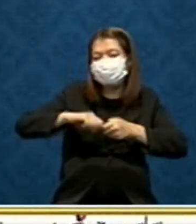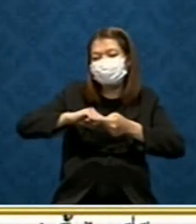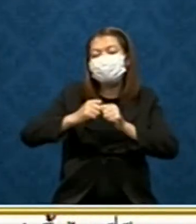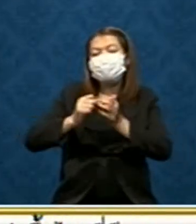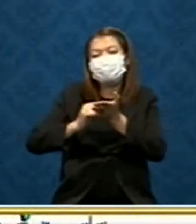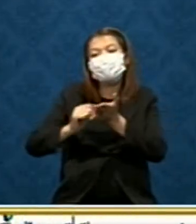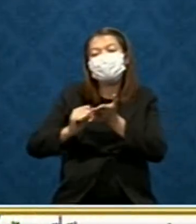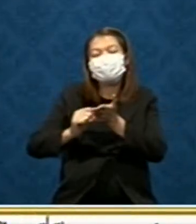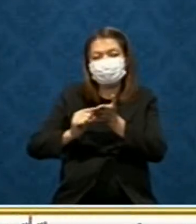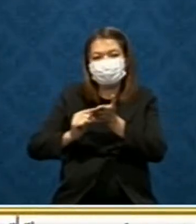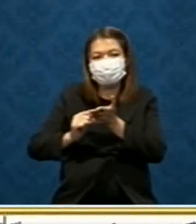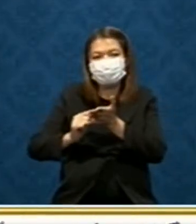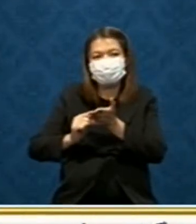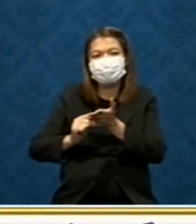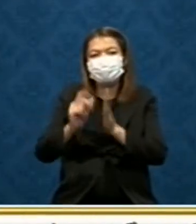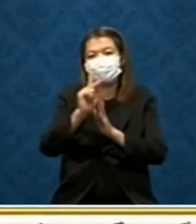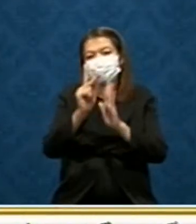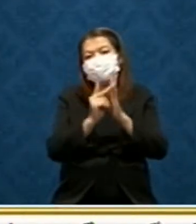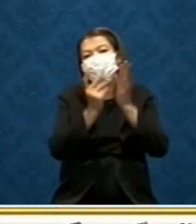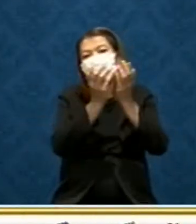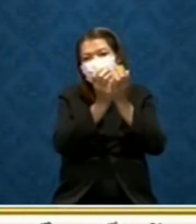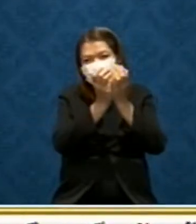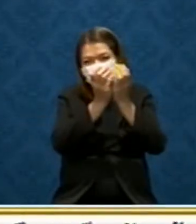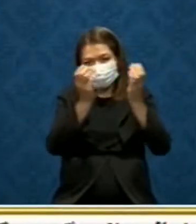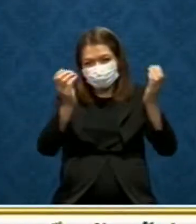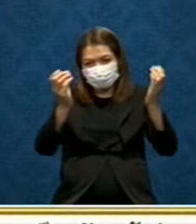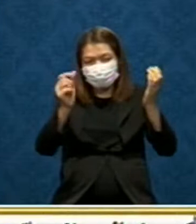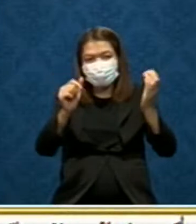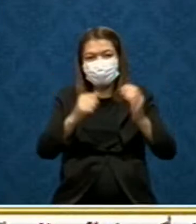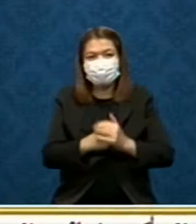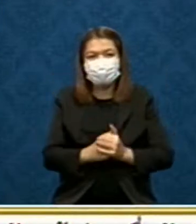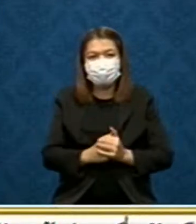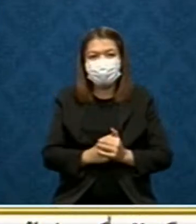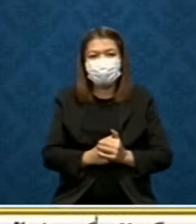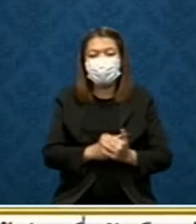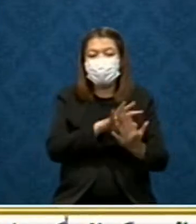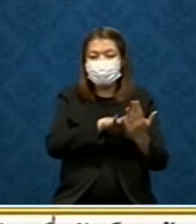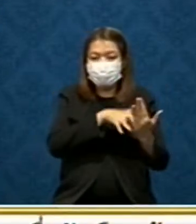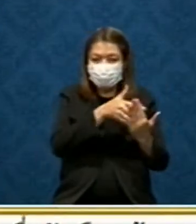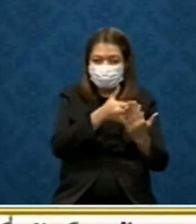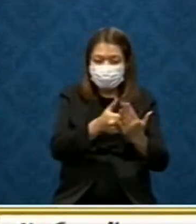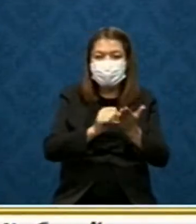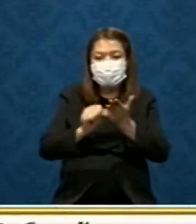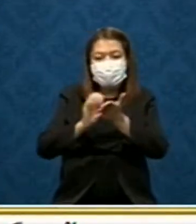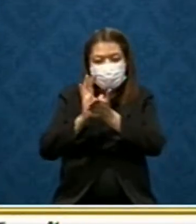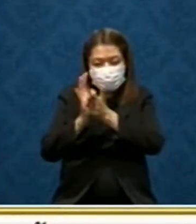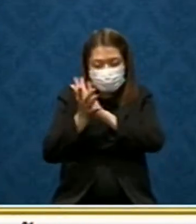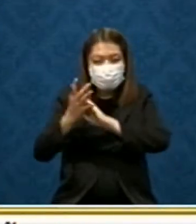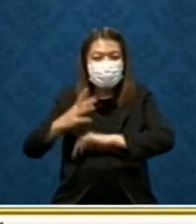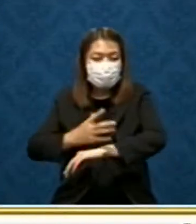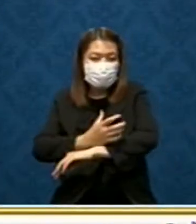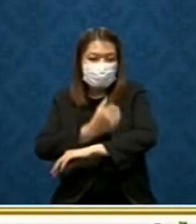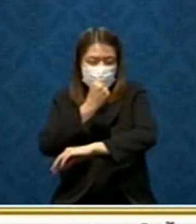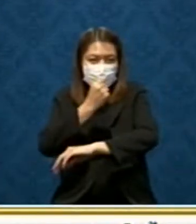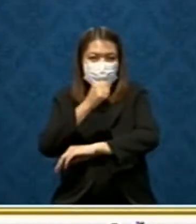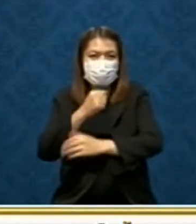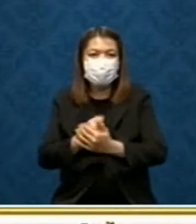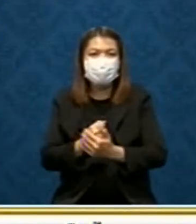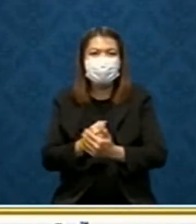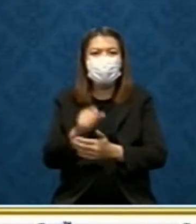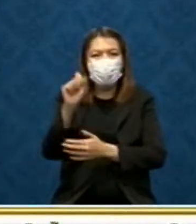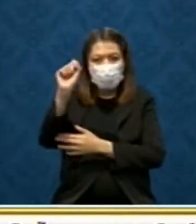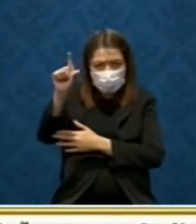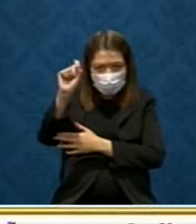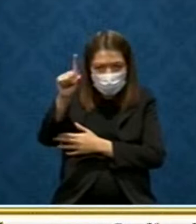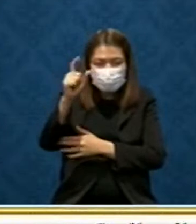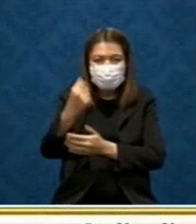ปหห Azure เพิมเติม รัฐทรรมม นูพูดไ่ ก็คือ นโยบายผυτิรูปการเมืองอัี้โยบายเล่งด